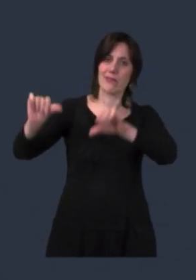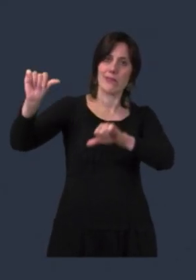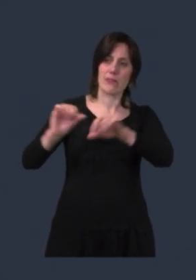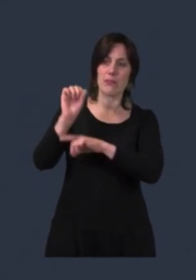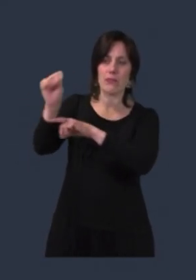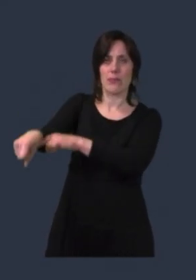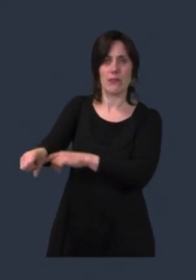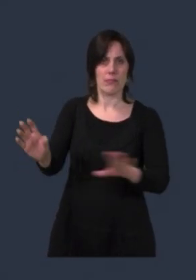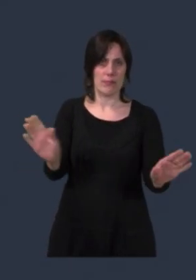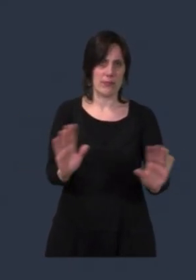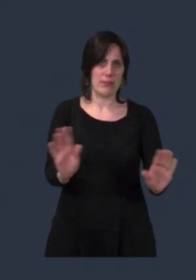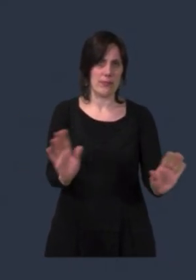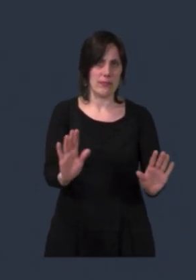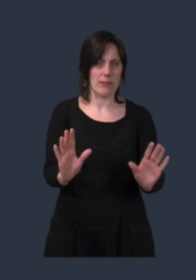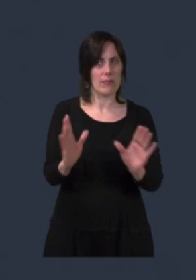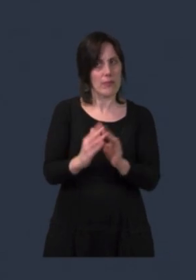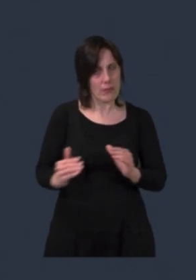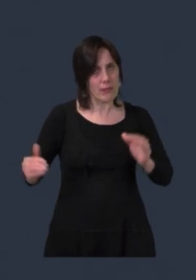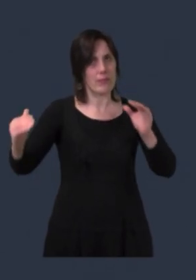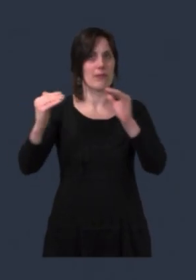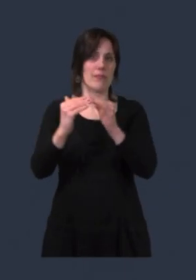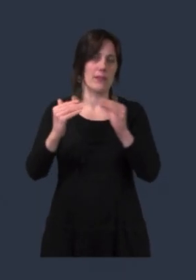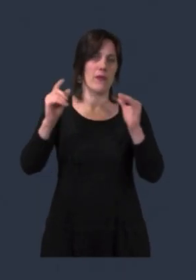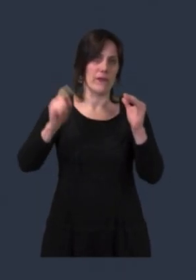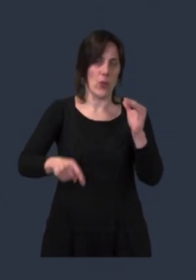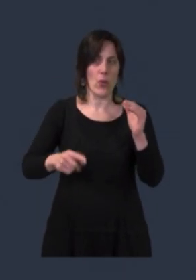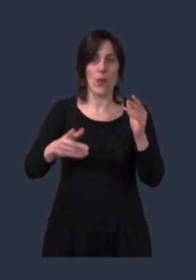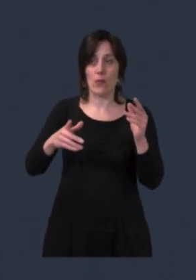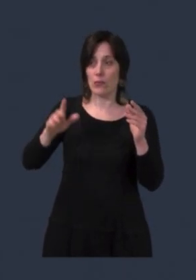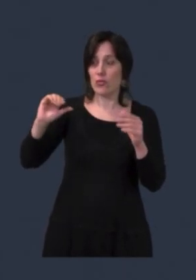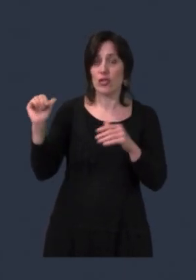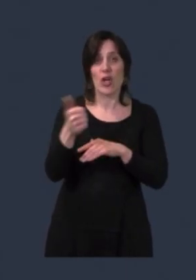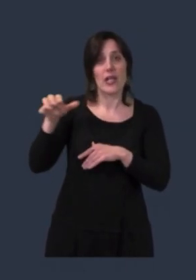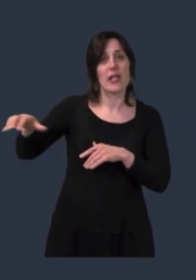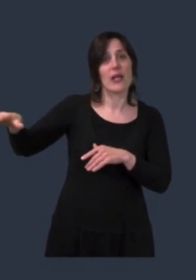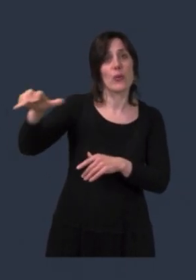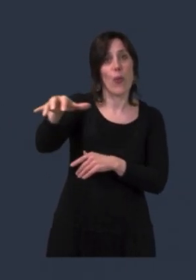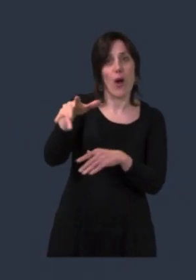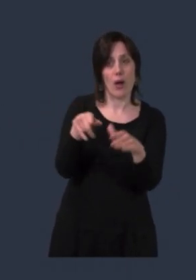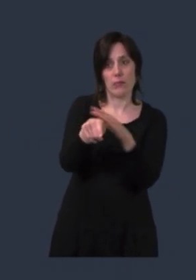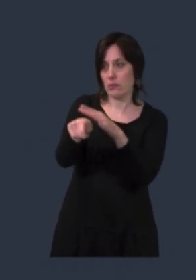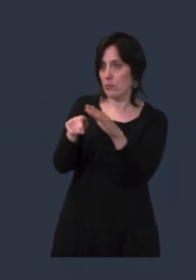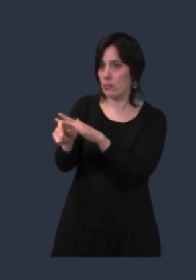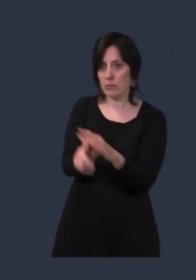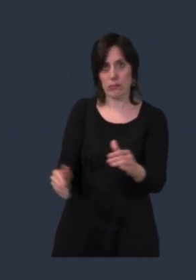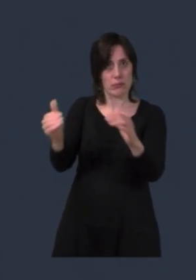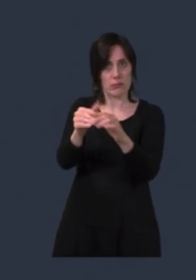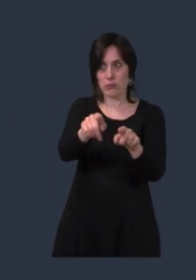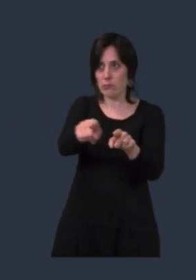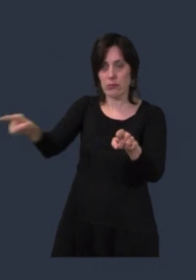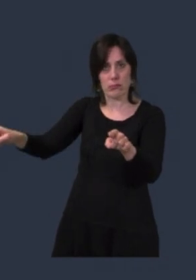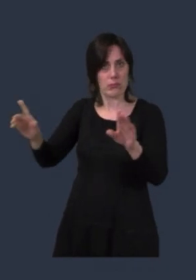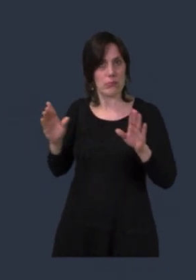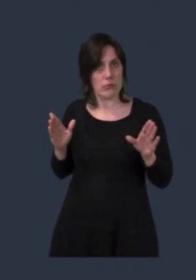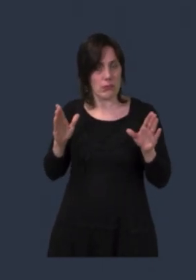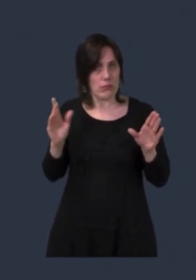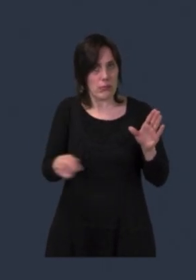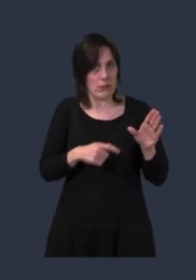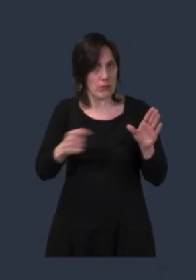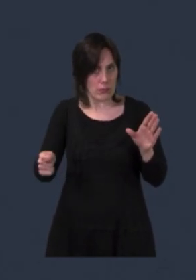respecter surtout, je crois, une équité territoriale dans les financements, c'est l'évidence, et c'est le deuxième point de